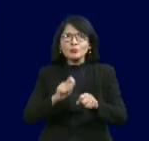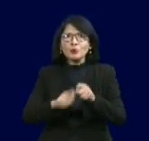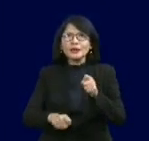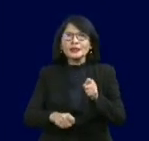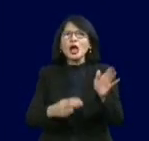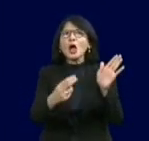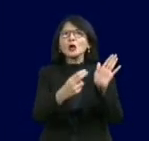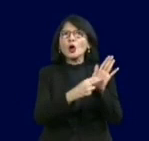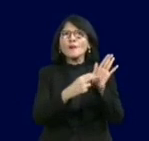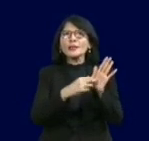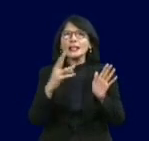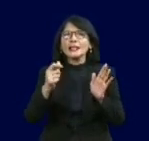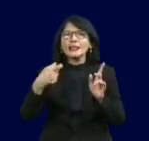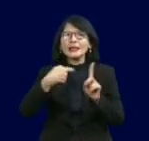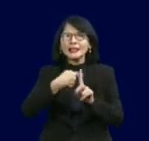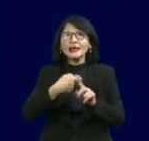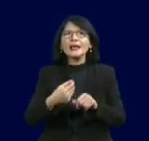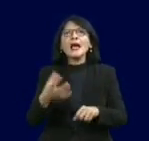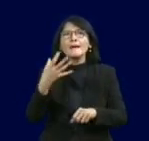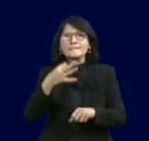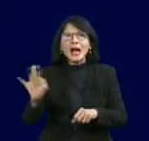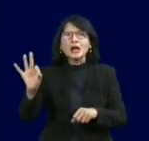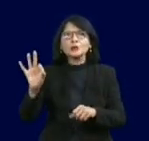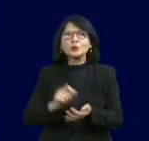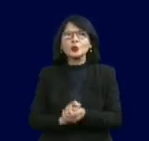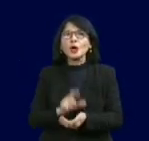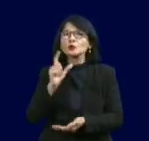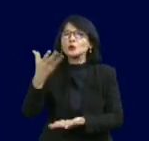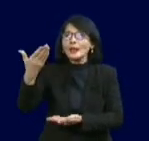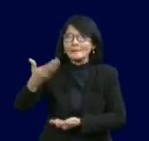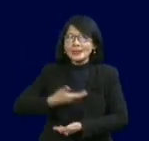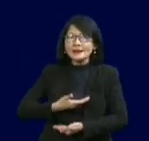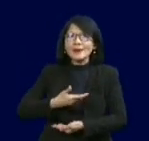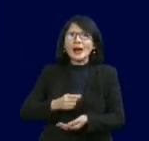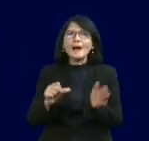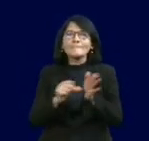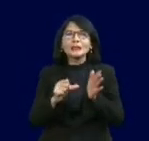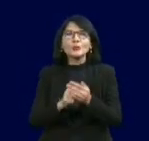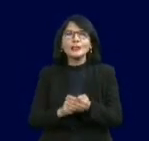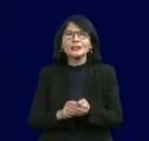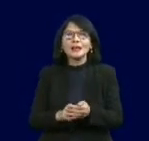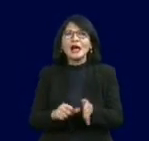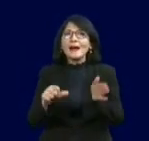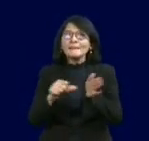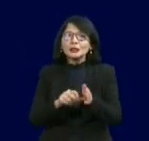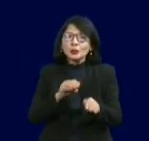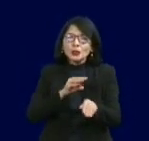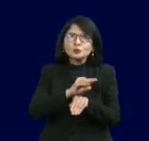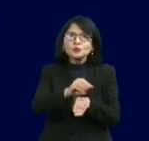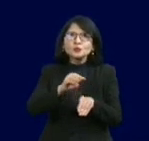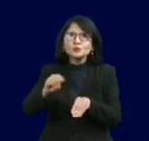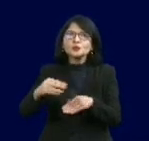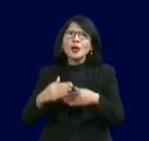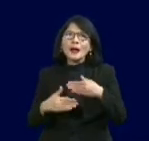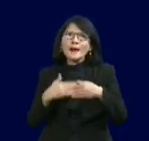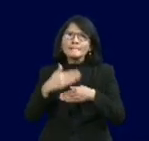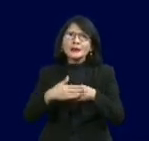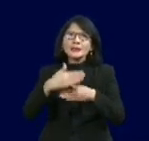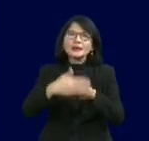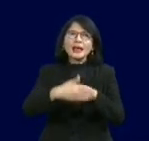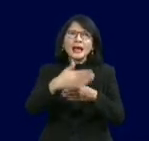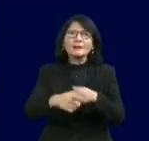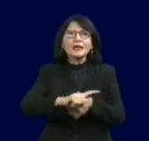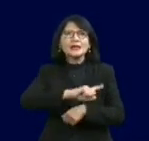bank-bank untuk setiap PTK penerima BSU ini. Bantuan itu disalurkan secara bertahap sampai dengan